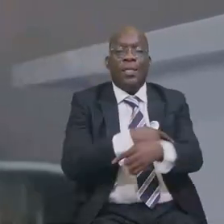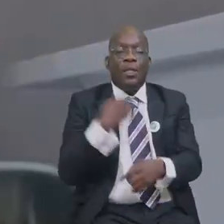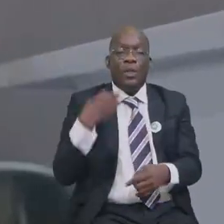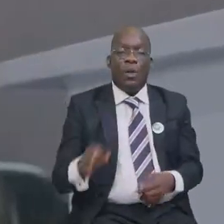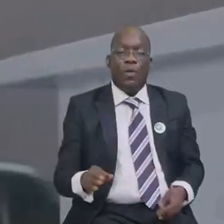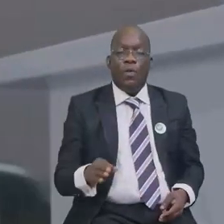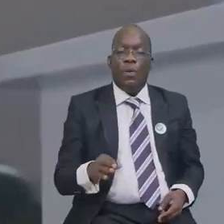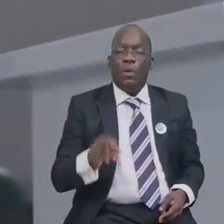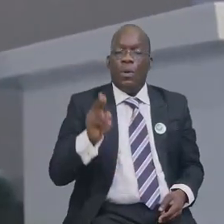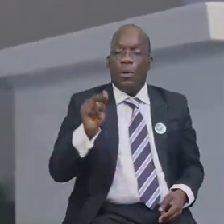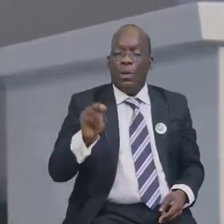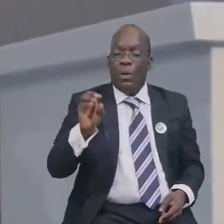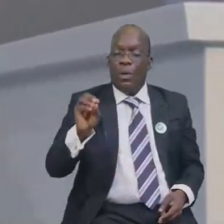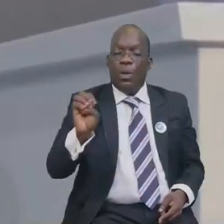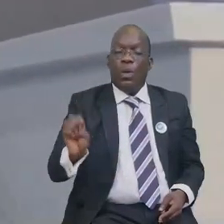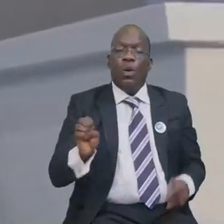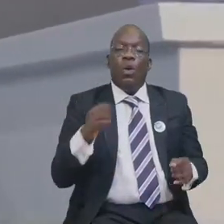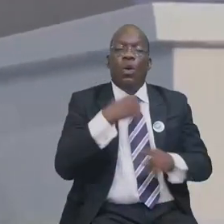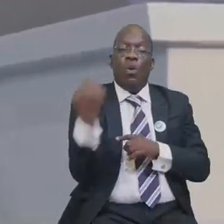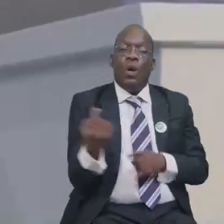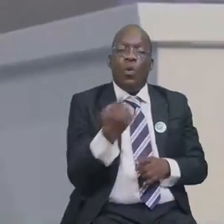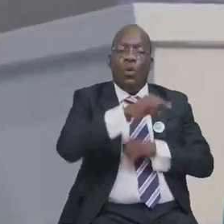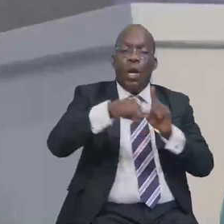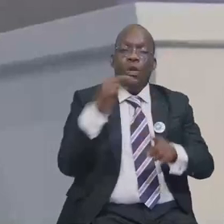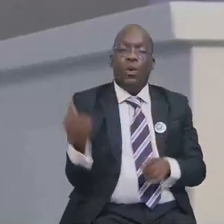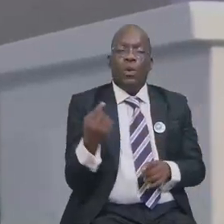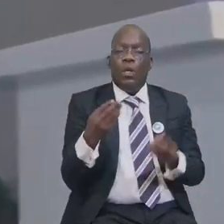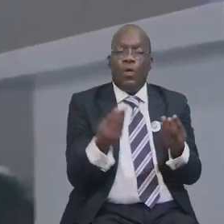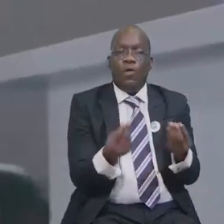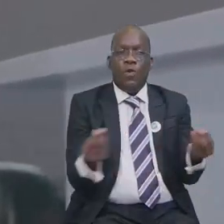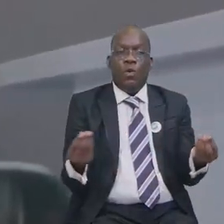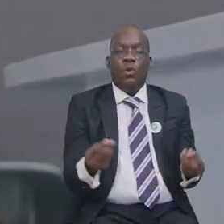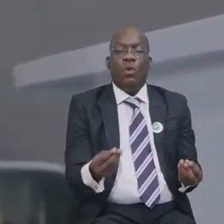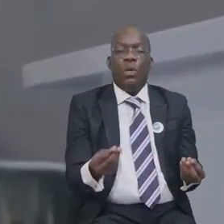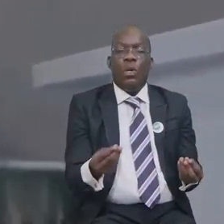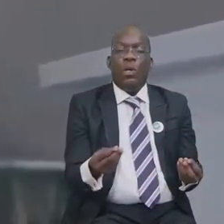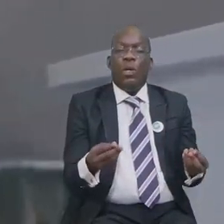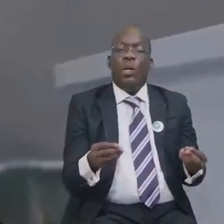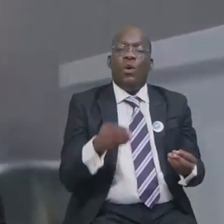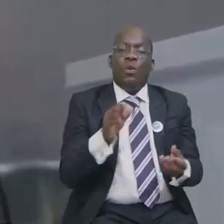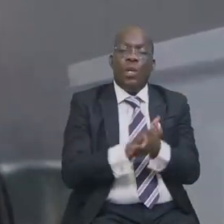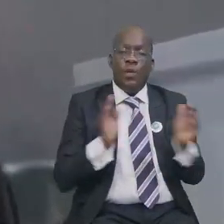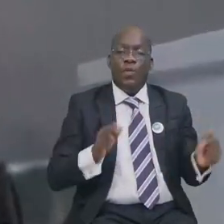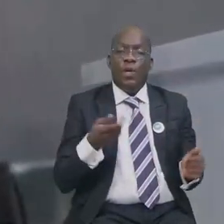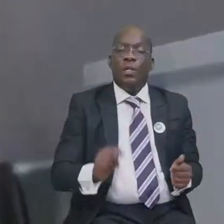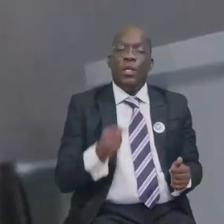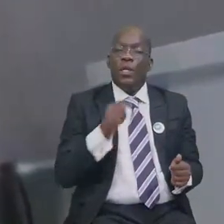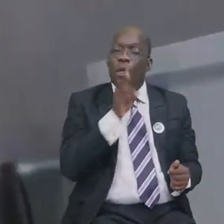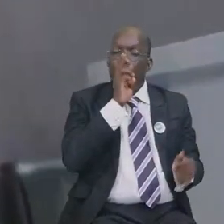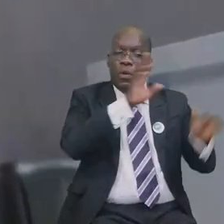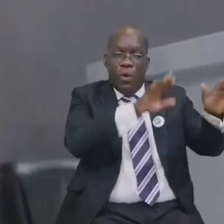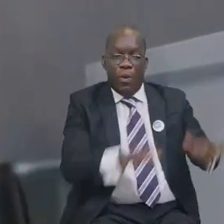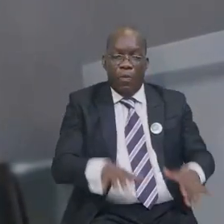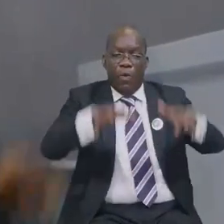tout ce qui arriva du temps de Noé, seule la minorité avait cru. Le déluge vient. La fin de cette